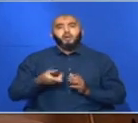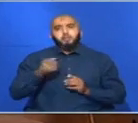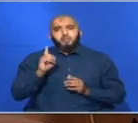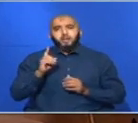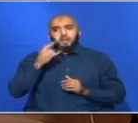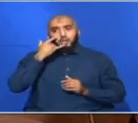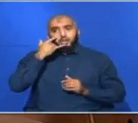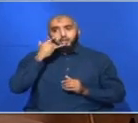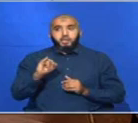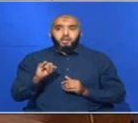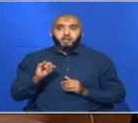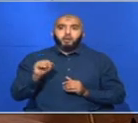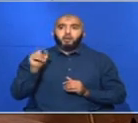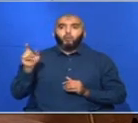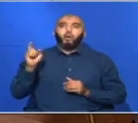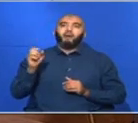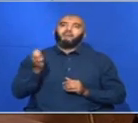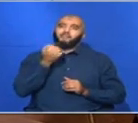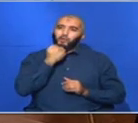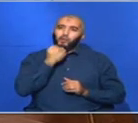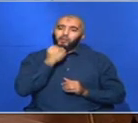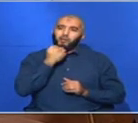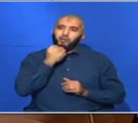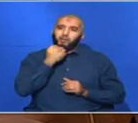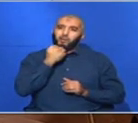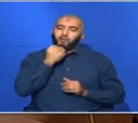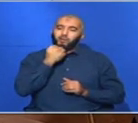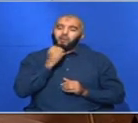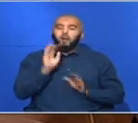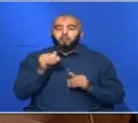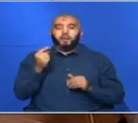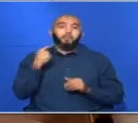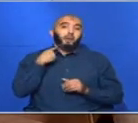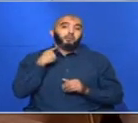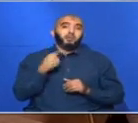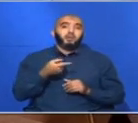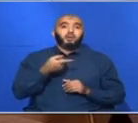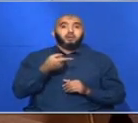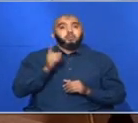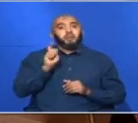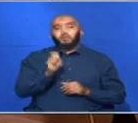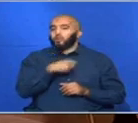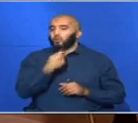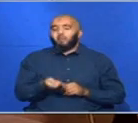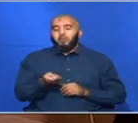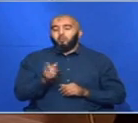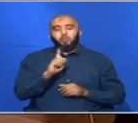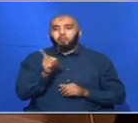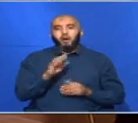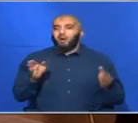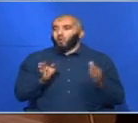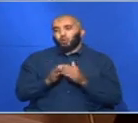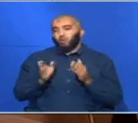ذلك ان هو اخطا وفرق في المال فضاء قد نطالبه ولكنه ليس من المرور خاصه ونحن في الحج